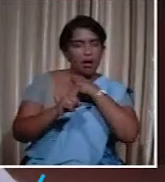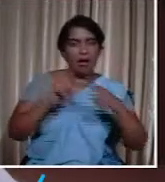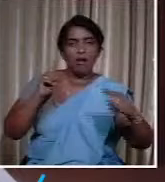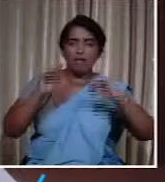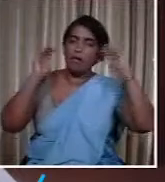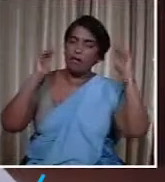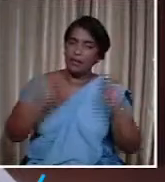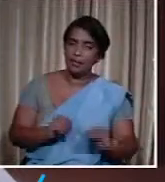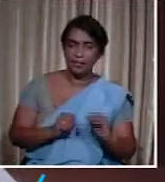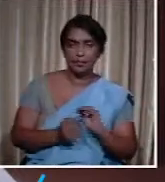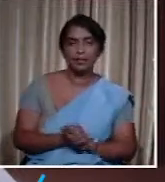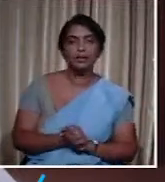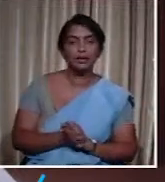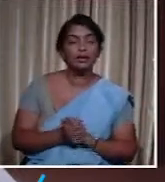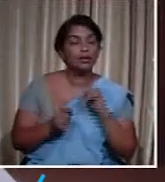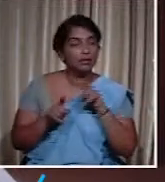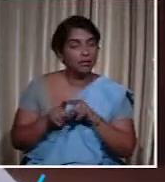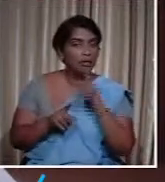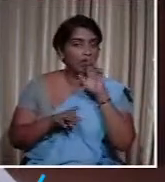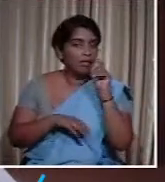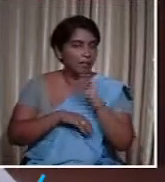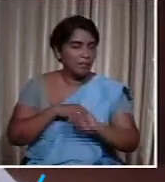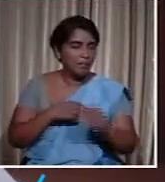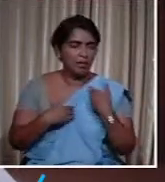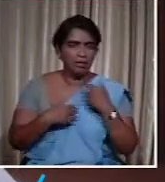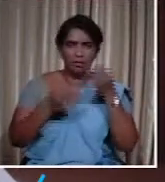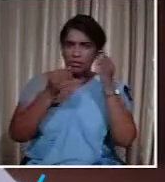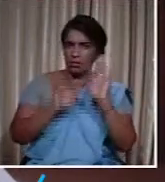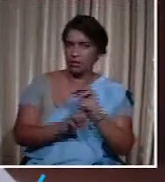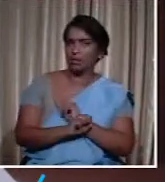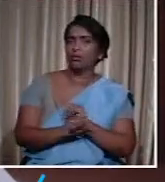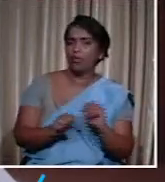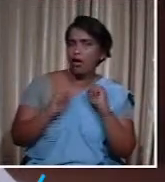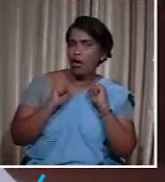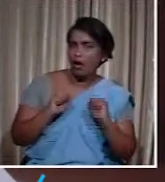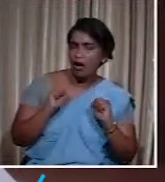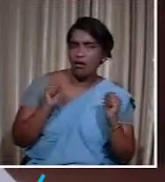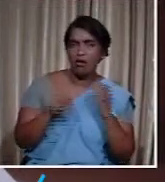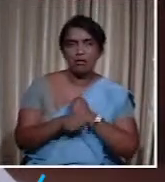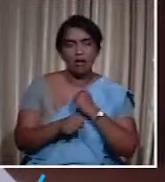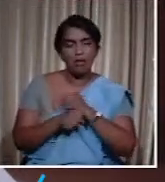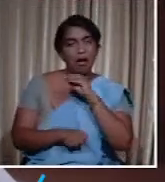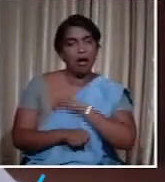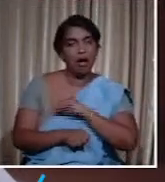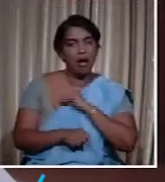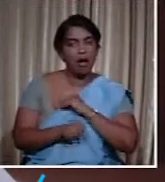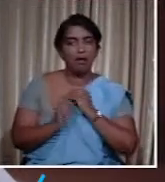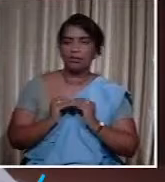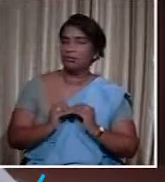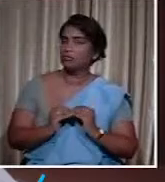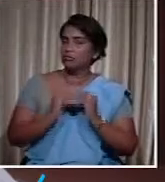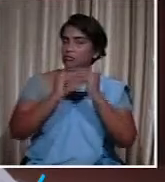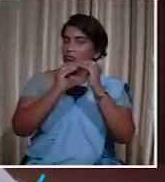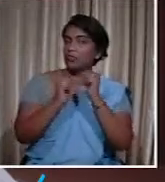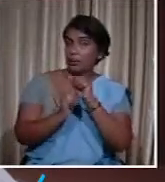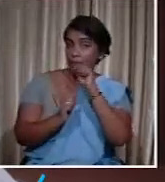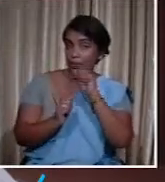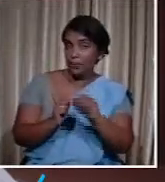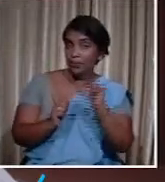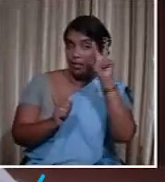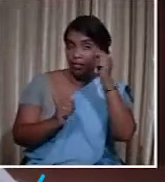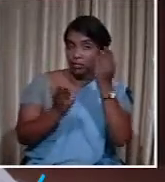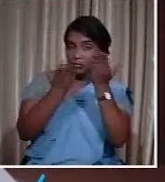වැටුණා. එනිස අපිට සලස්මත් තිබුණේ නැහැ කෙසේද අපි මේ රාජ්‍ය ආදායම් පංගුව වැඩි කර ගැනීම සඳහා නිශ්චිත දැක්මක්